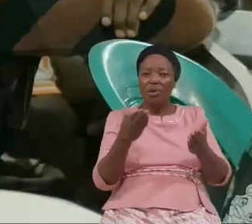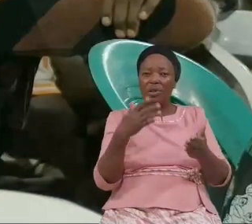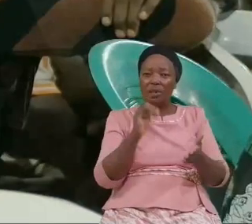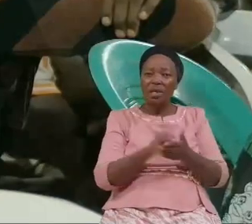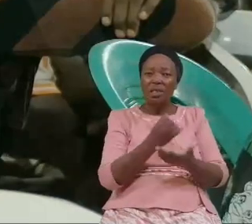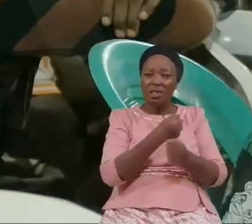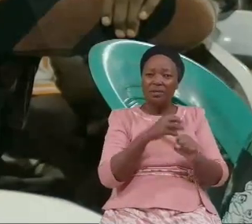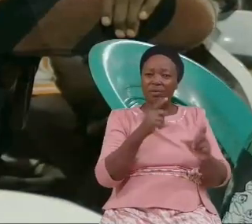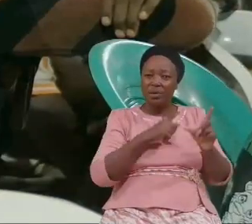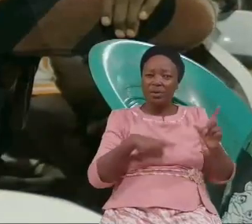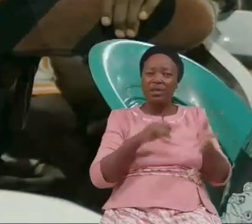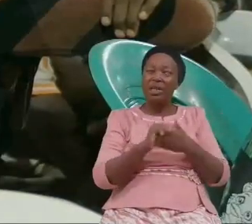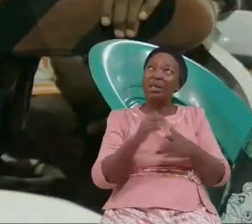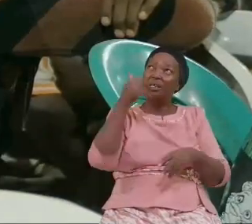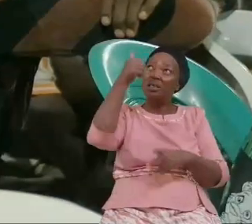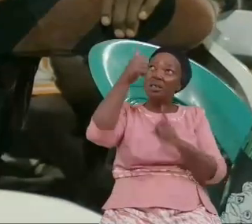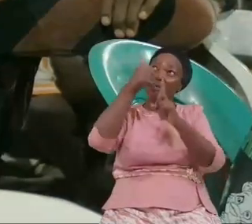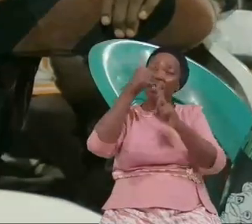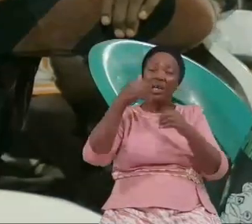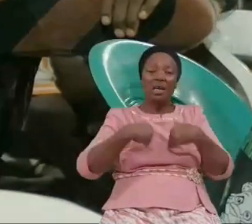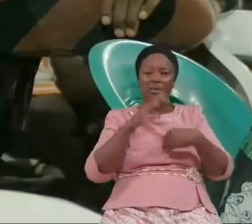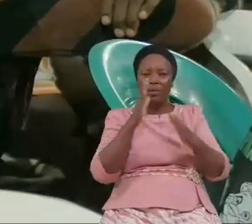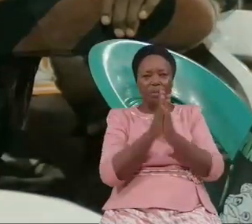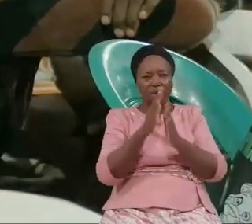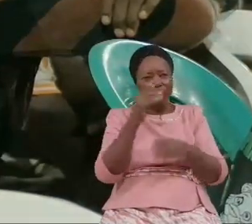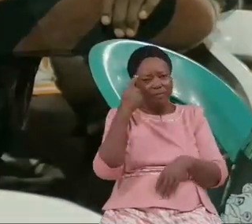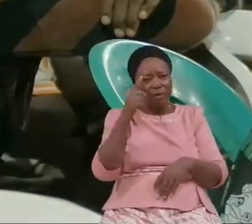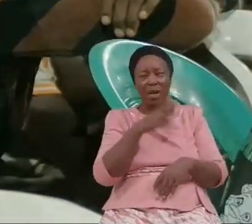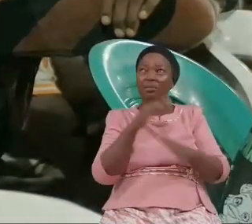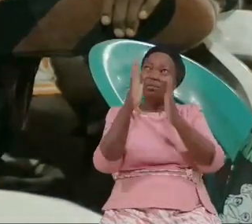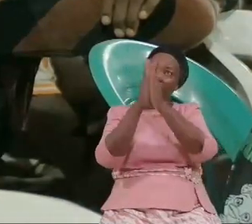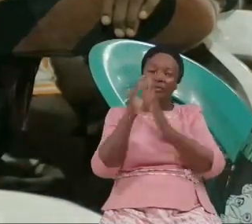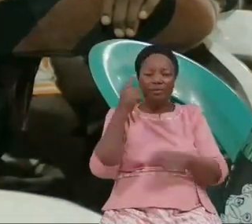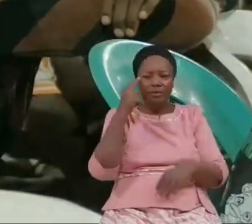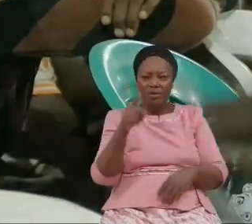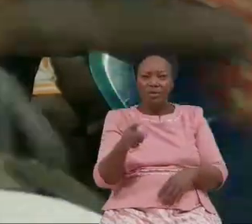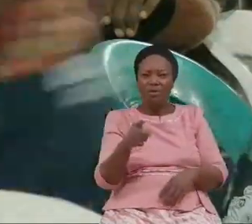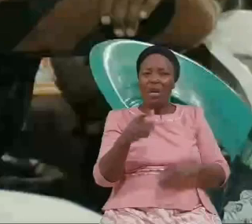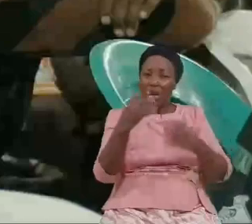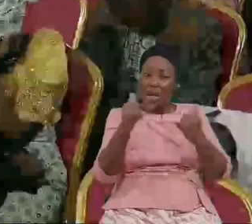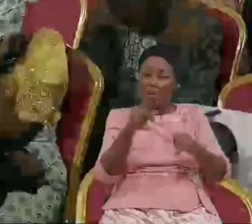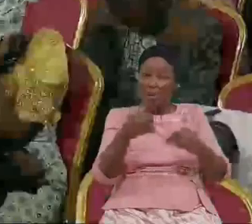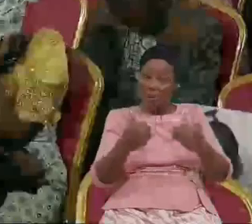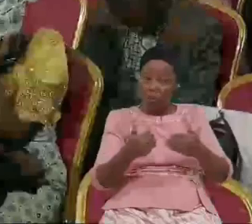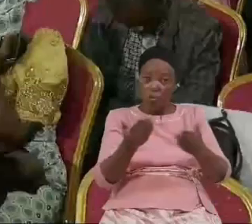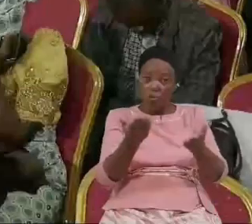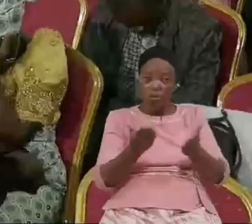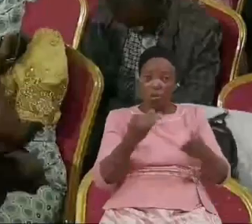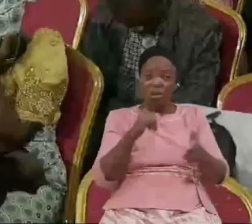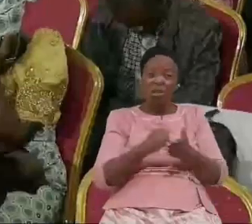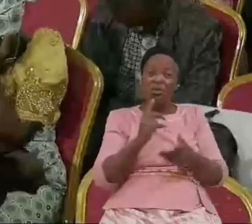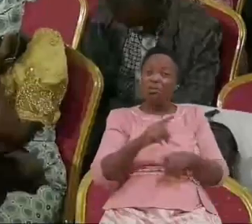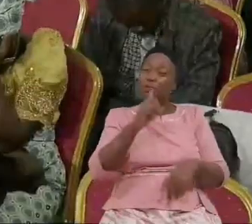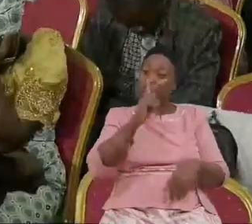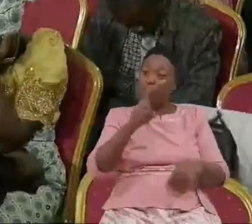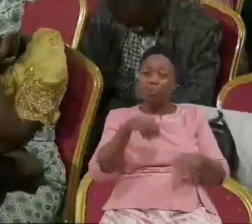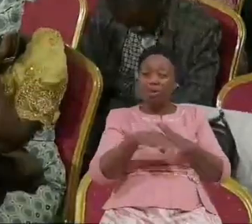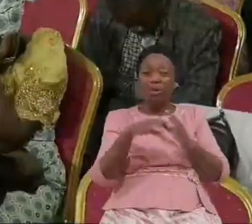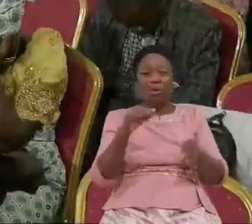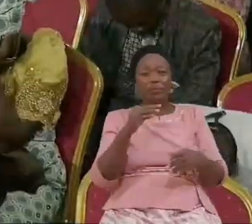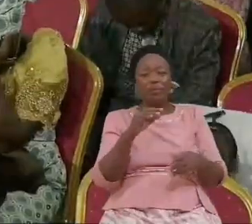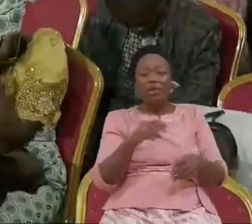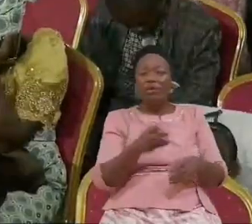tout lequel lui intercédant pour toi maintenant tu veux la réalité de ce salut